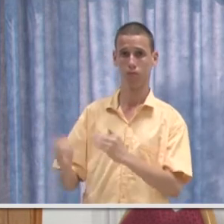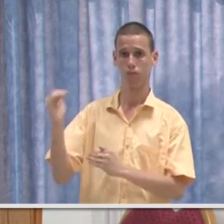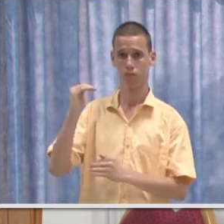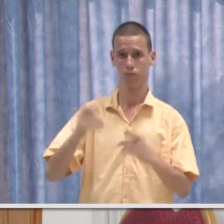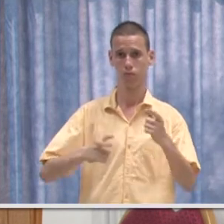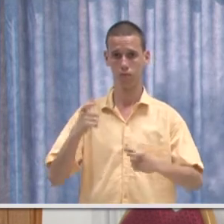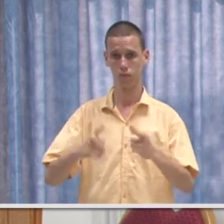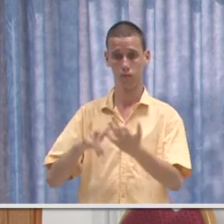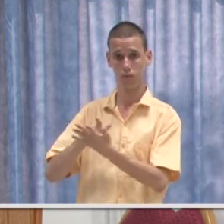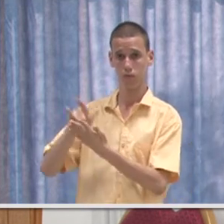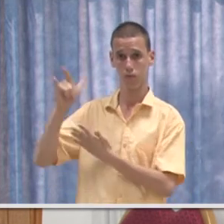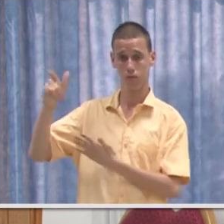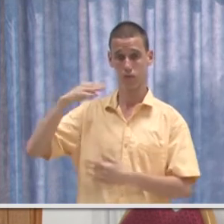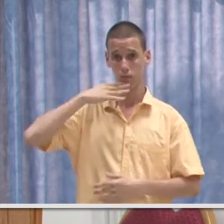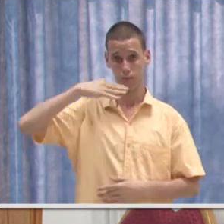and safe.